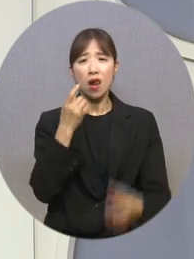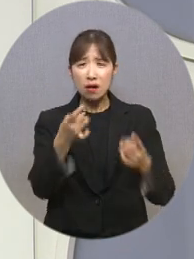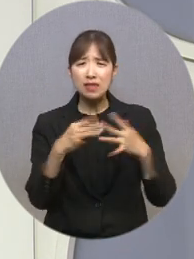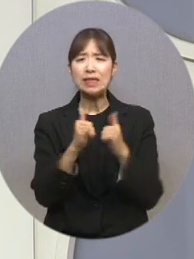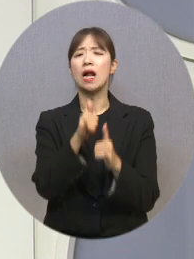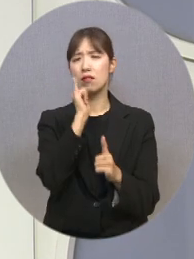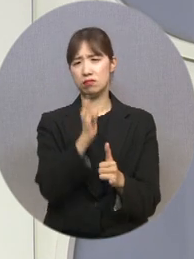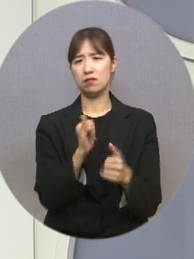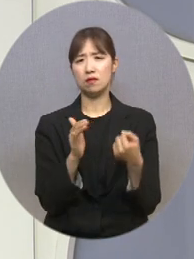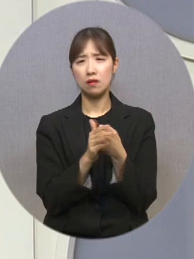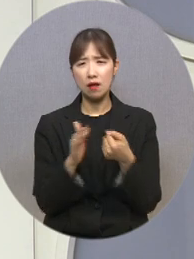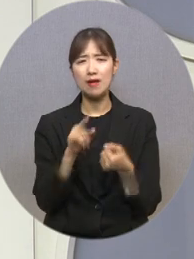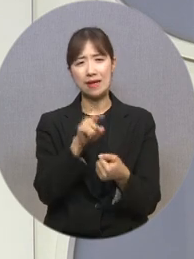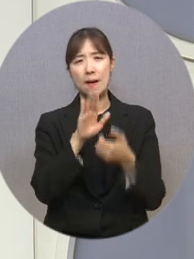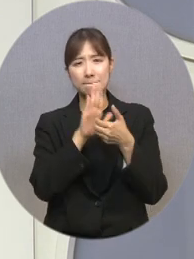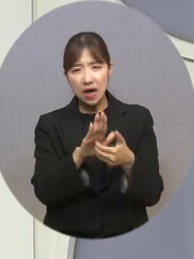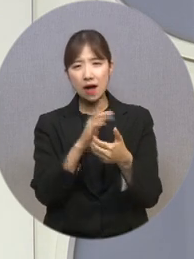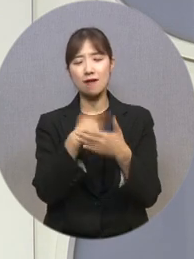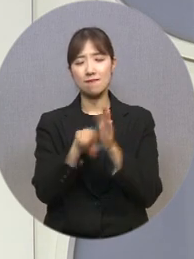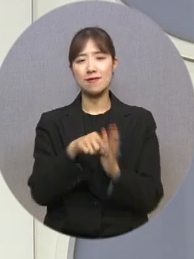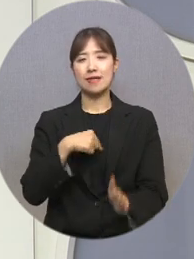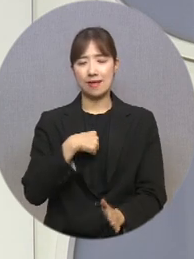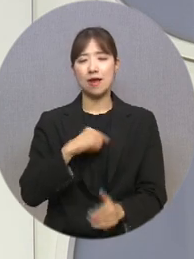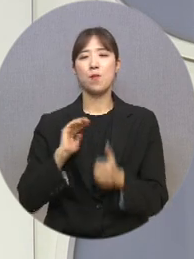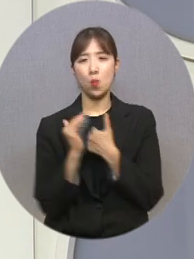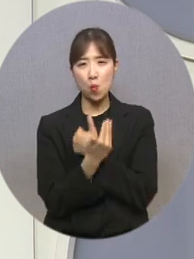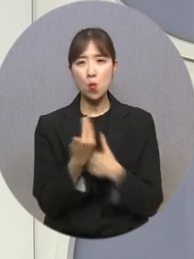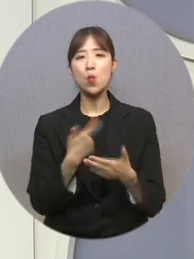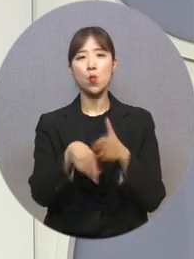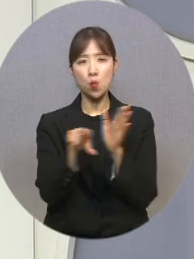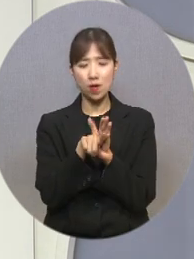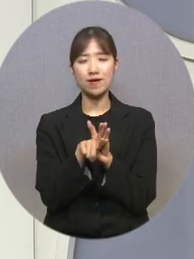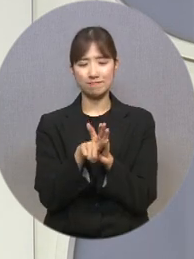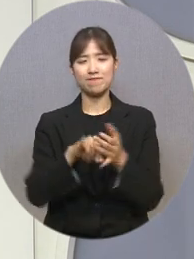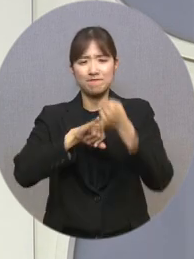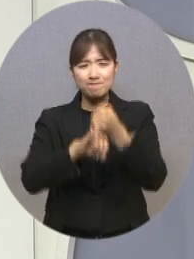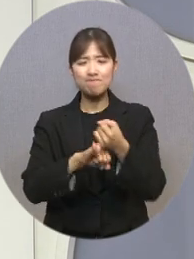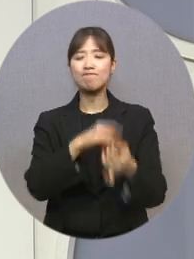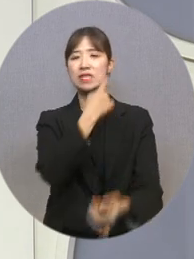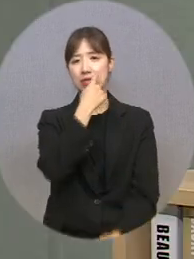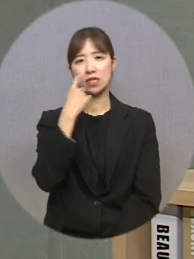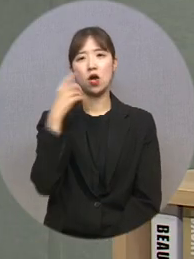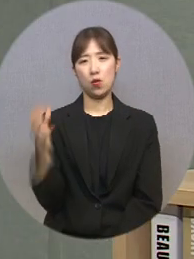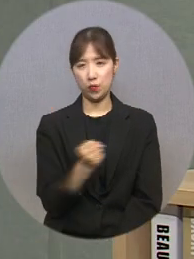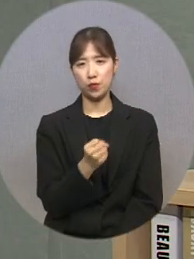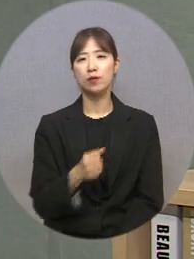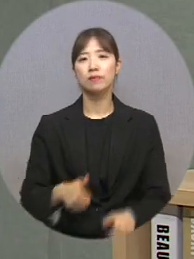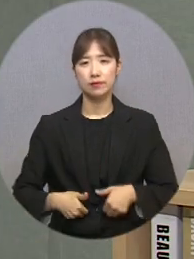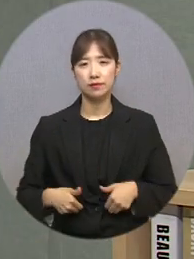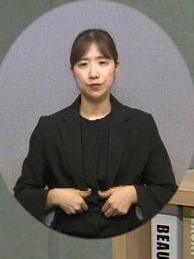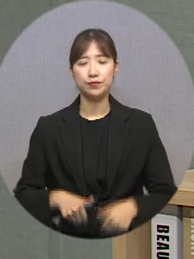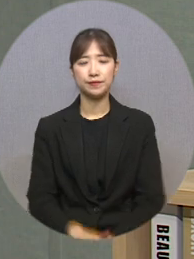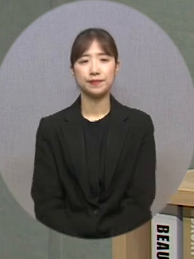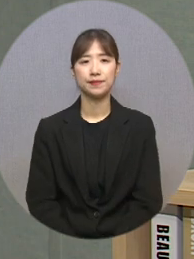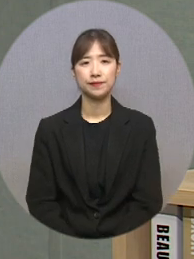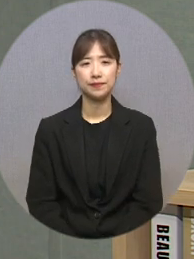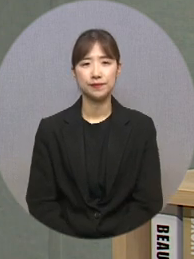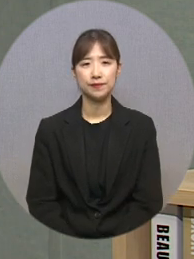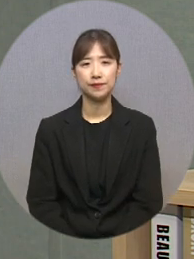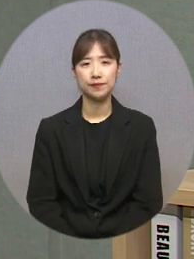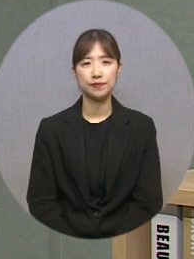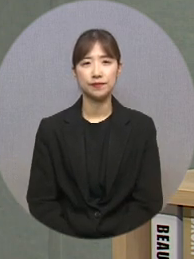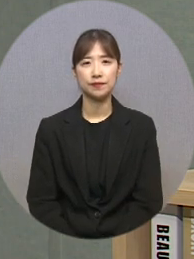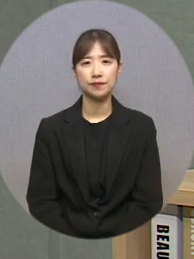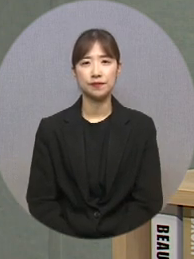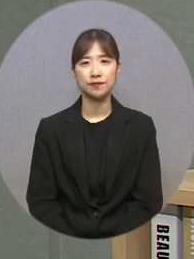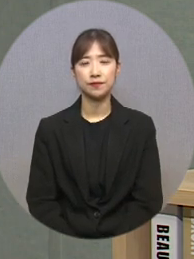이걸 막기 위해서는 스스로가 나를 보호할 수 있는 그런 걸 확보를 해야 된다 이런 얘기입니다. 그